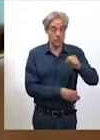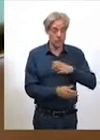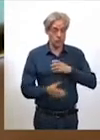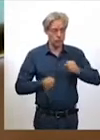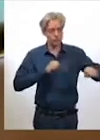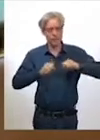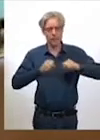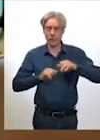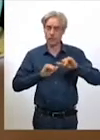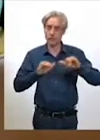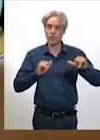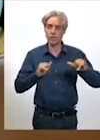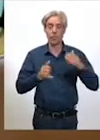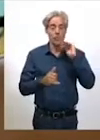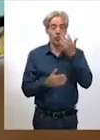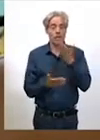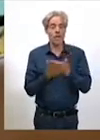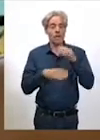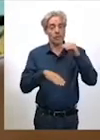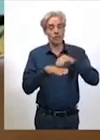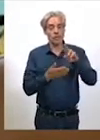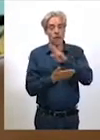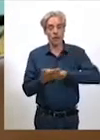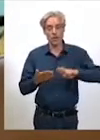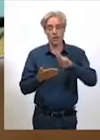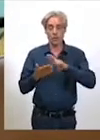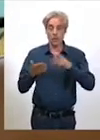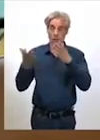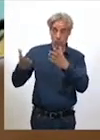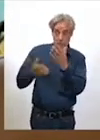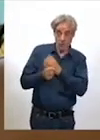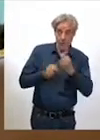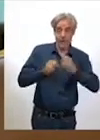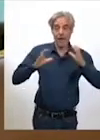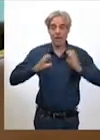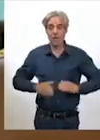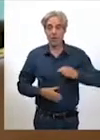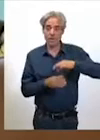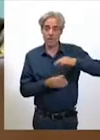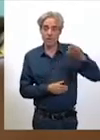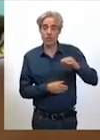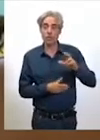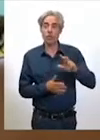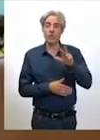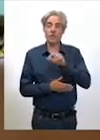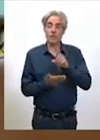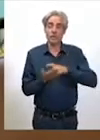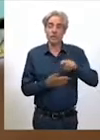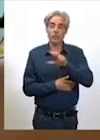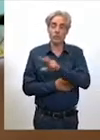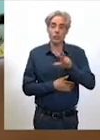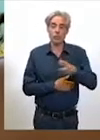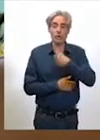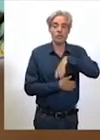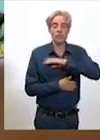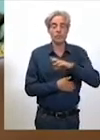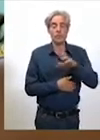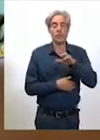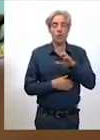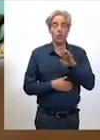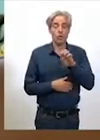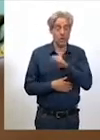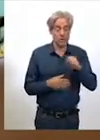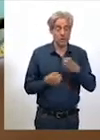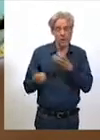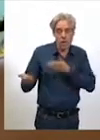avec le conseil régional et Pascal Duforestel créer un club des élus de Gironde en charge de l'économie sociale et solidaire avec des échanges de bonnes pratiques. Donc l'idée,